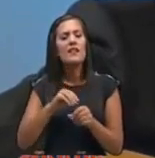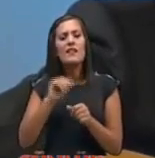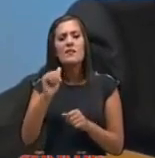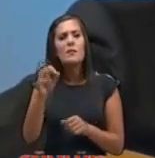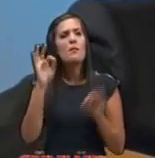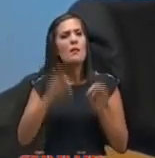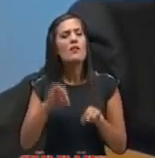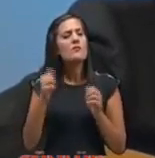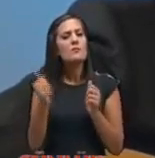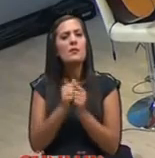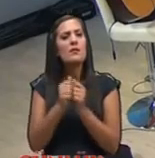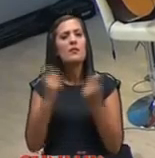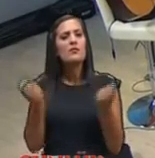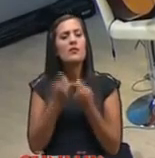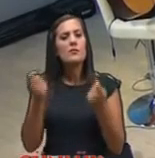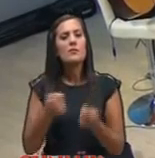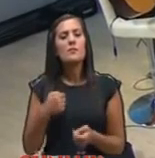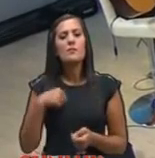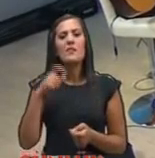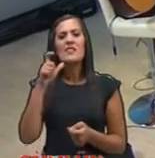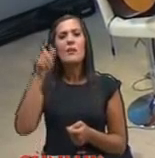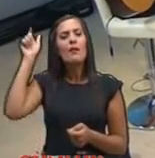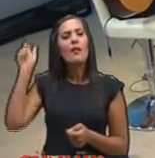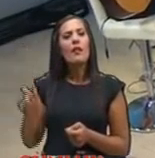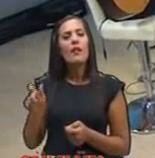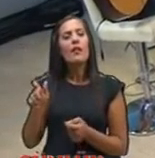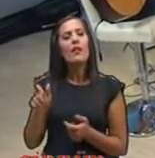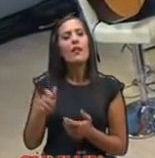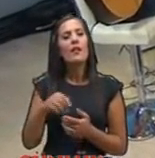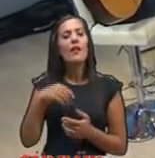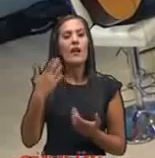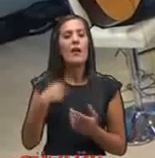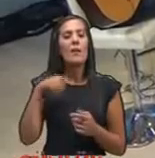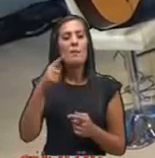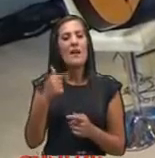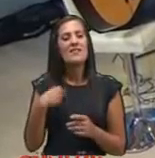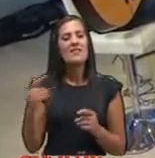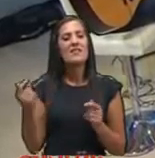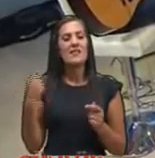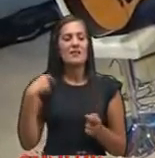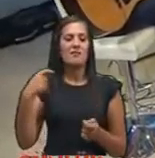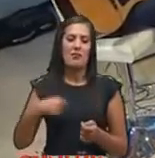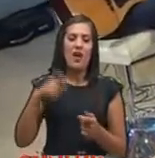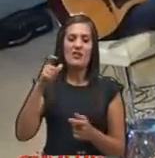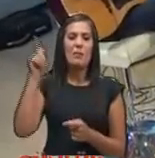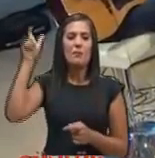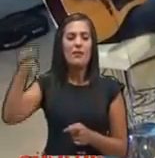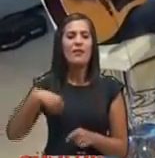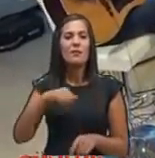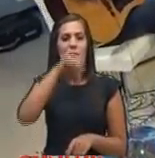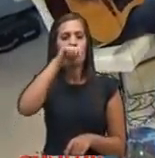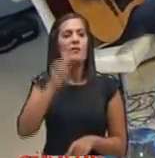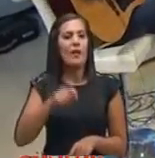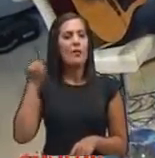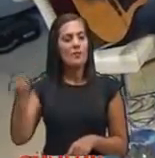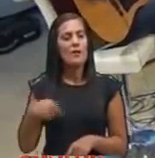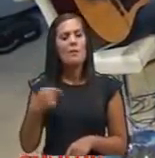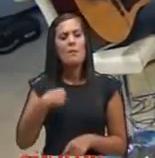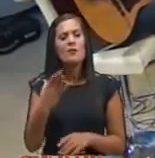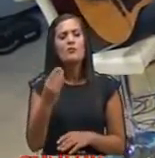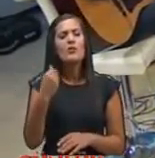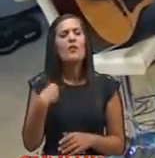okurken ki zamanlarımdan tanırım. Hem çok yakışıklı biri. Öyle, hep çok öyleydi. Kulağında küpen vardı sanki. Yanlış mı hatırlıyorum ben seni? Niye? Öyle bir şey